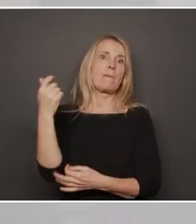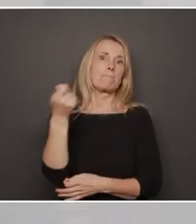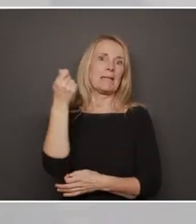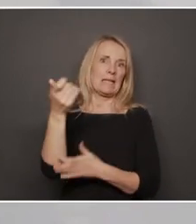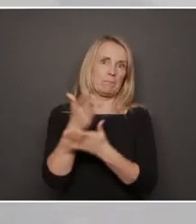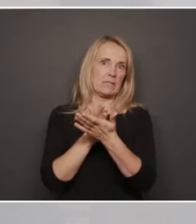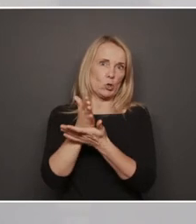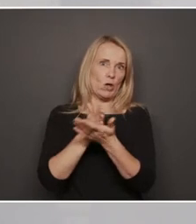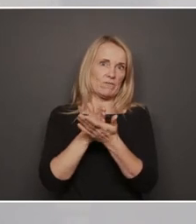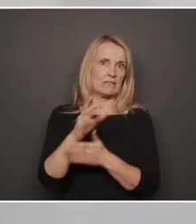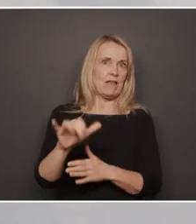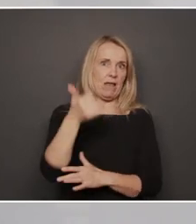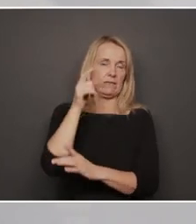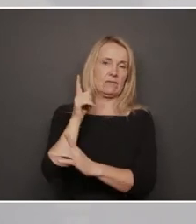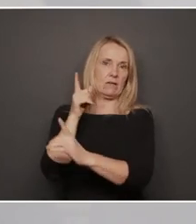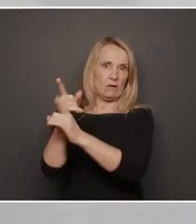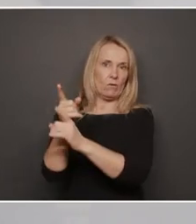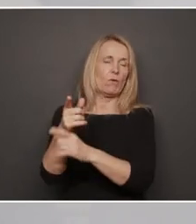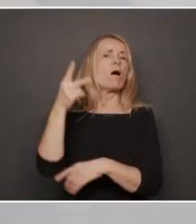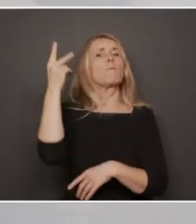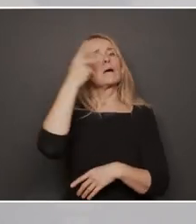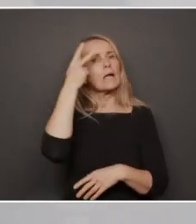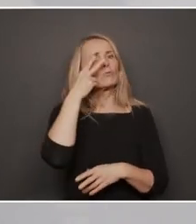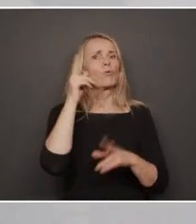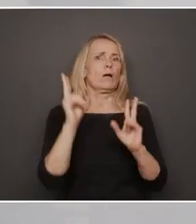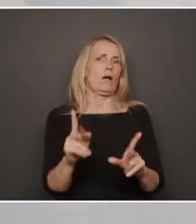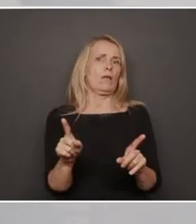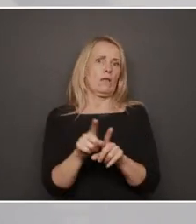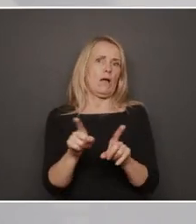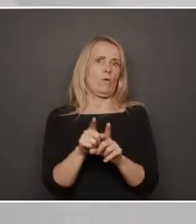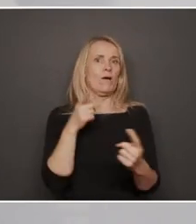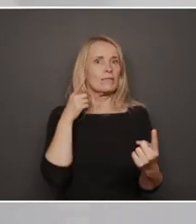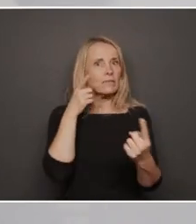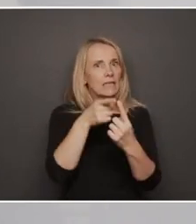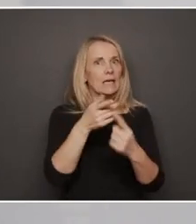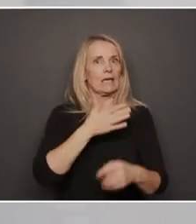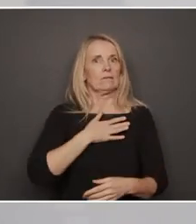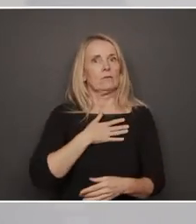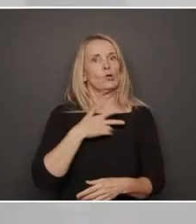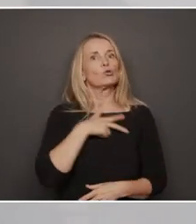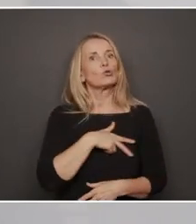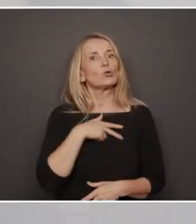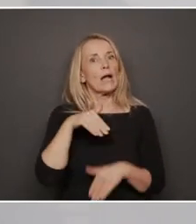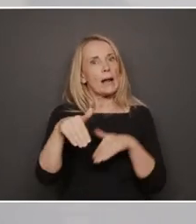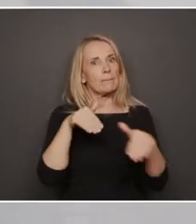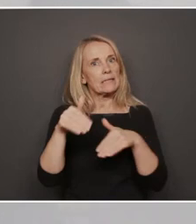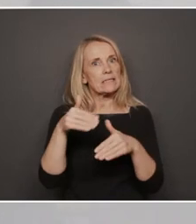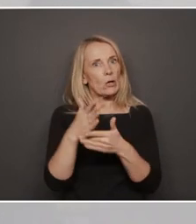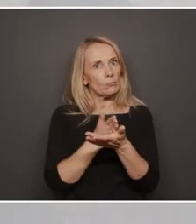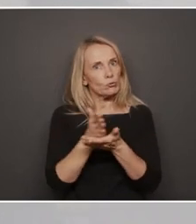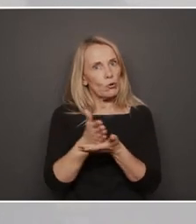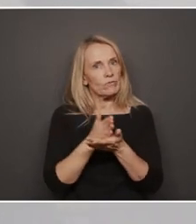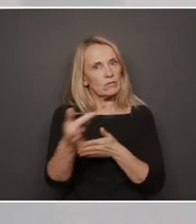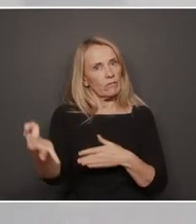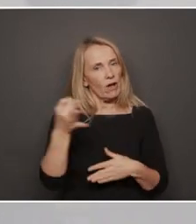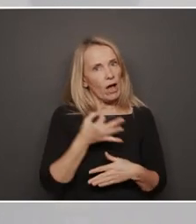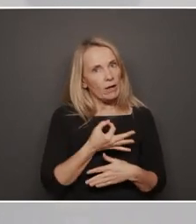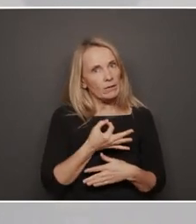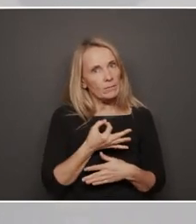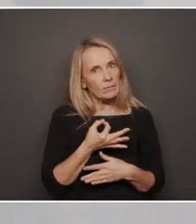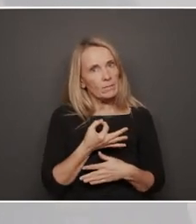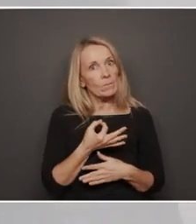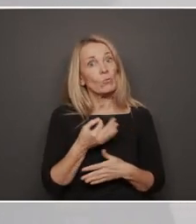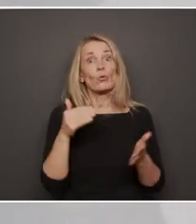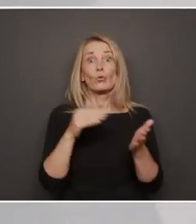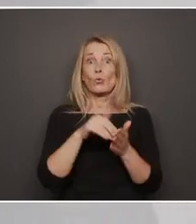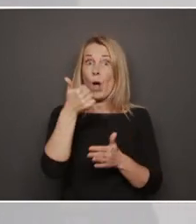erste Anlaufstelle. Natürlich können Sie sich auch direkt an uns im Sozialministerium Service wenden. Und noch ein